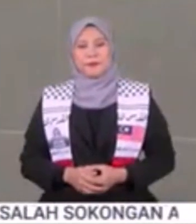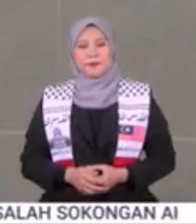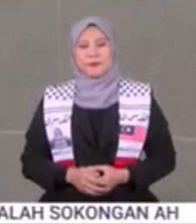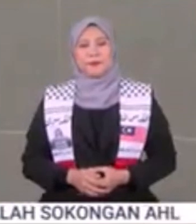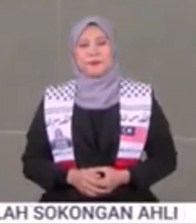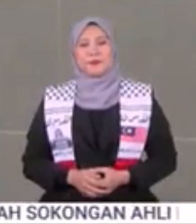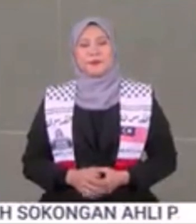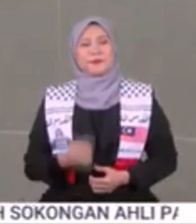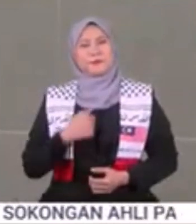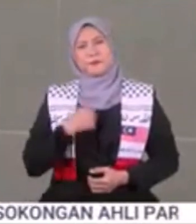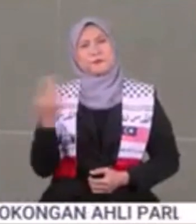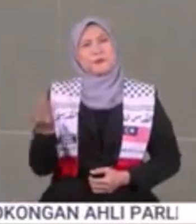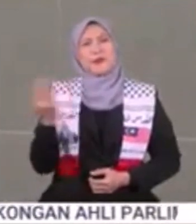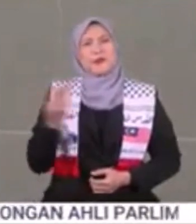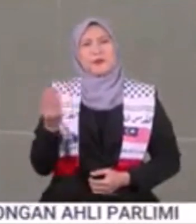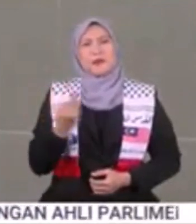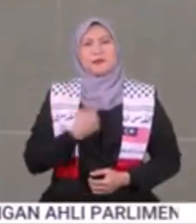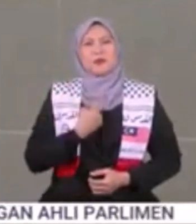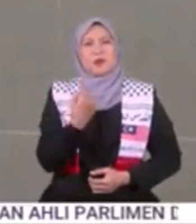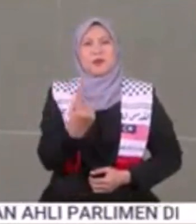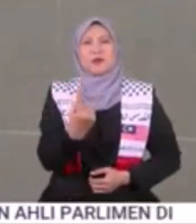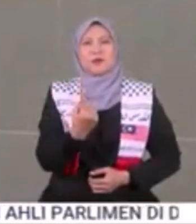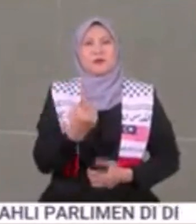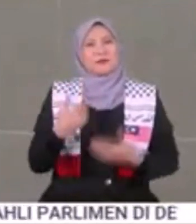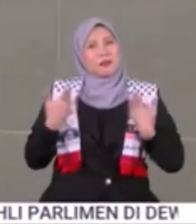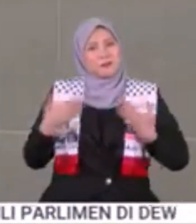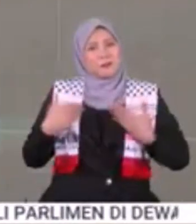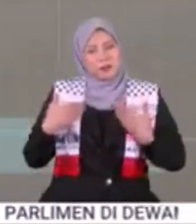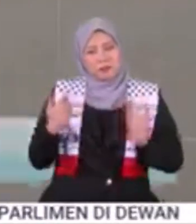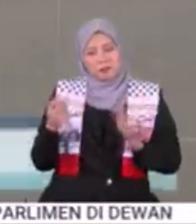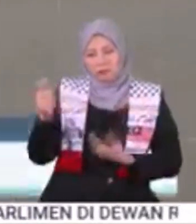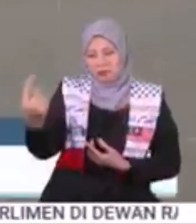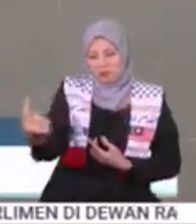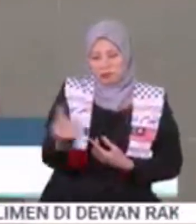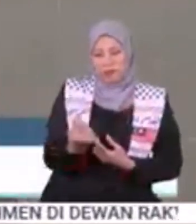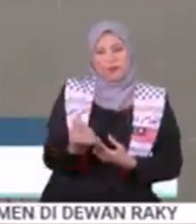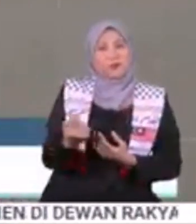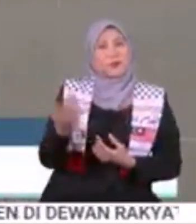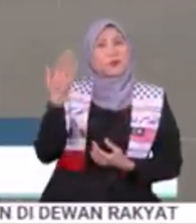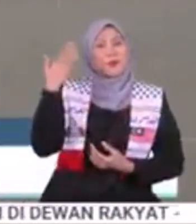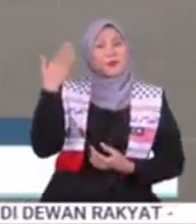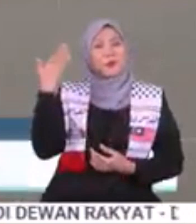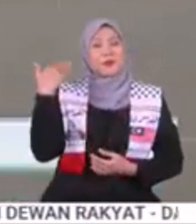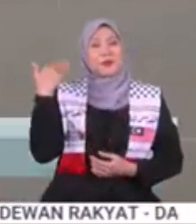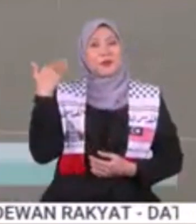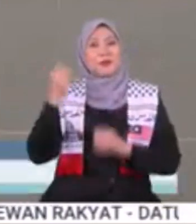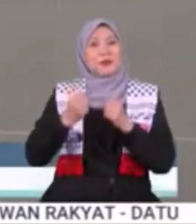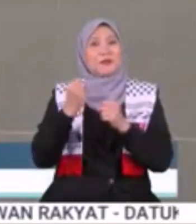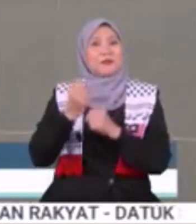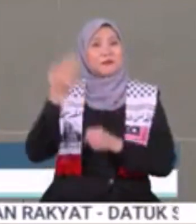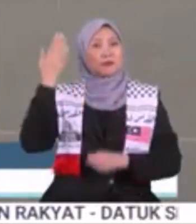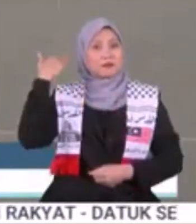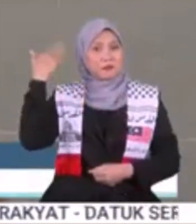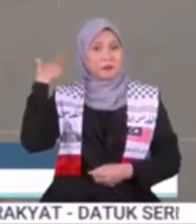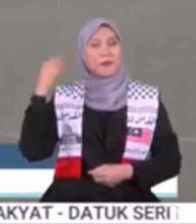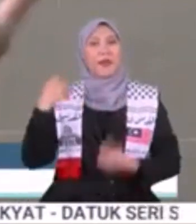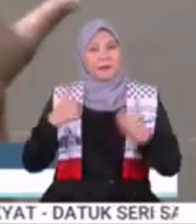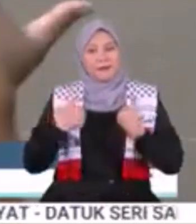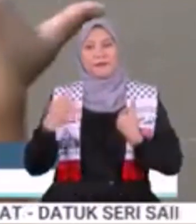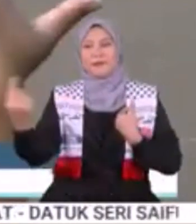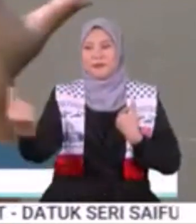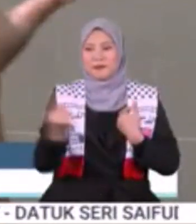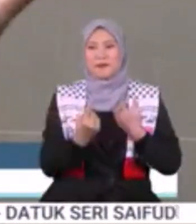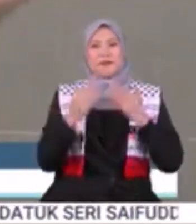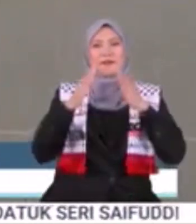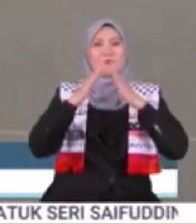Saya biasa macam tu, saya satu orang. Saya banyak happy dia. Dulu pun, dulu tahun, dia ada datang